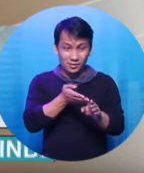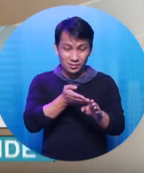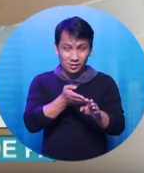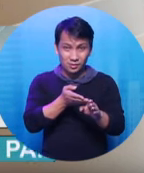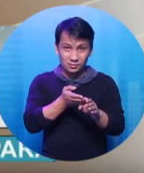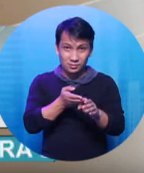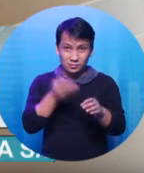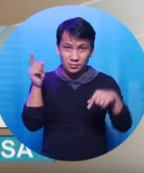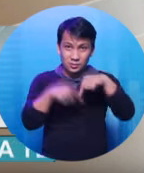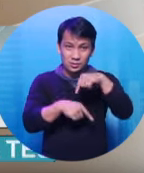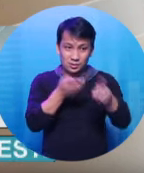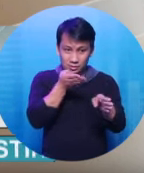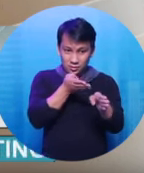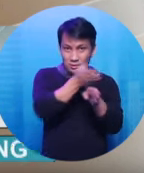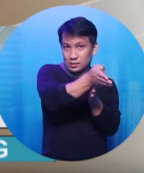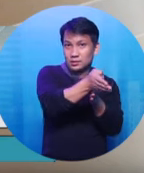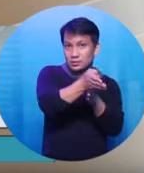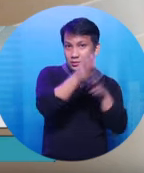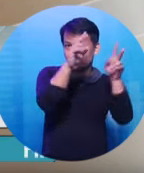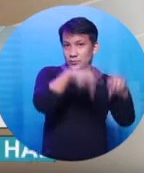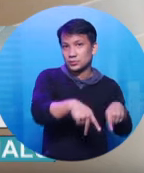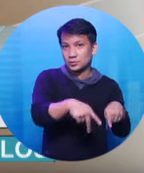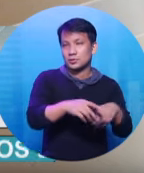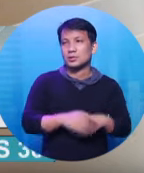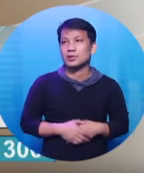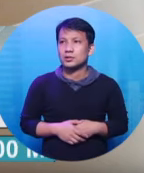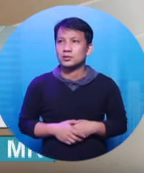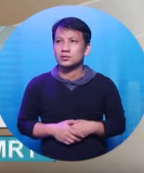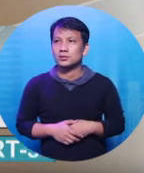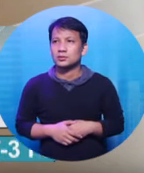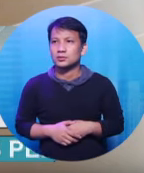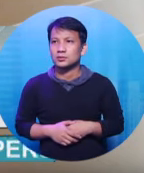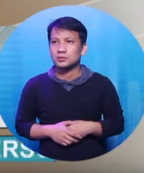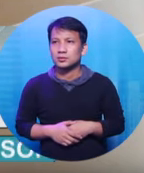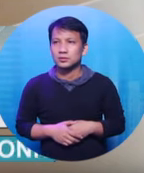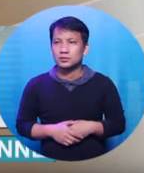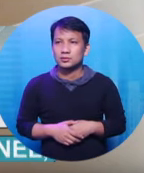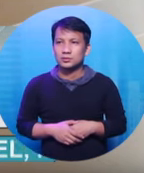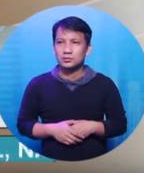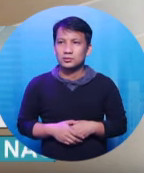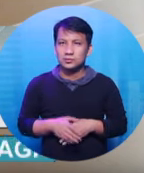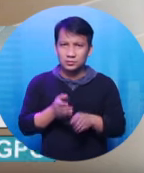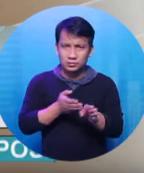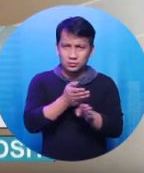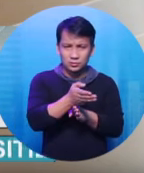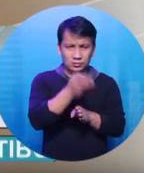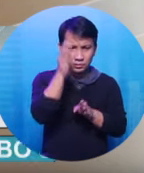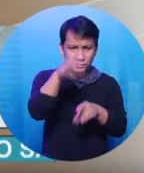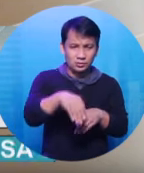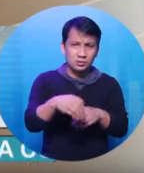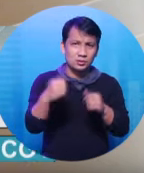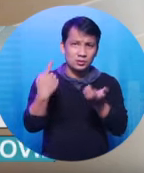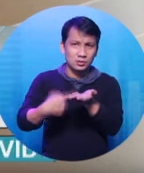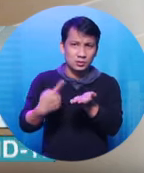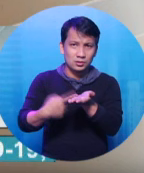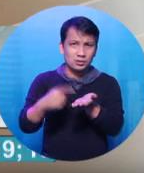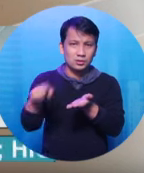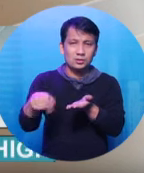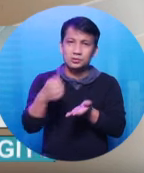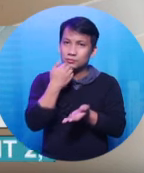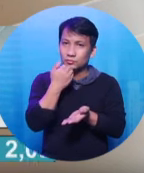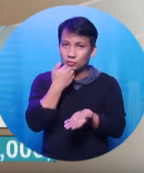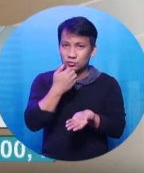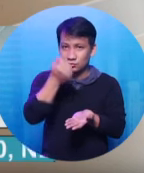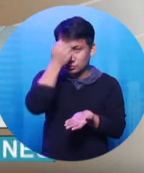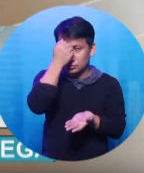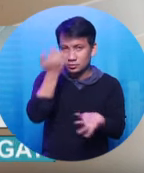tao. Directly hindi sa pagkatao? Po, yes, sir. Sa pagkatao po. Hindi naman po directly sa pagkatao pag sinabi, your argument is dumb. Kumbaga,